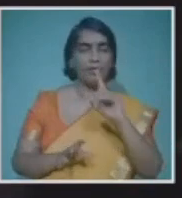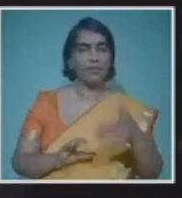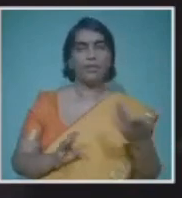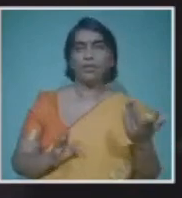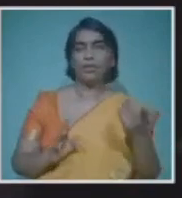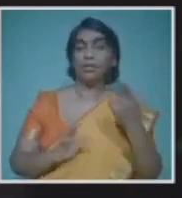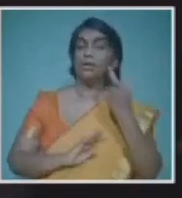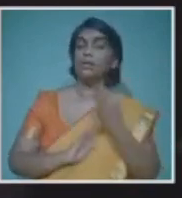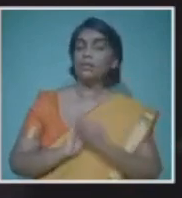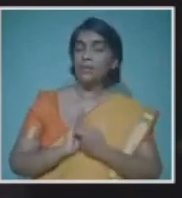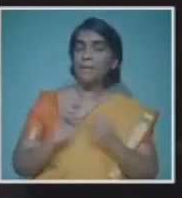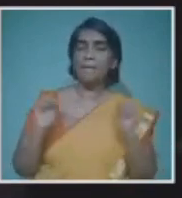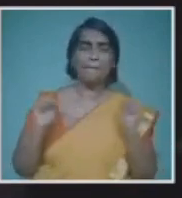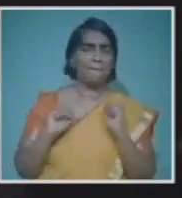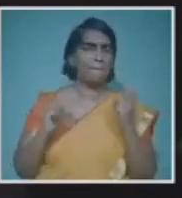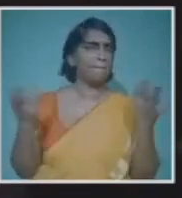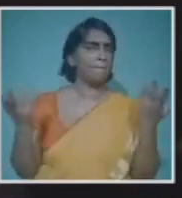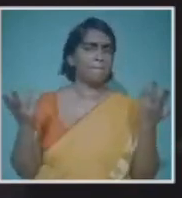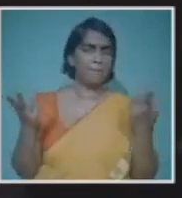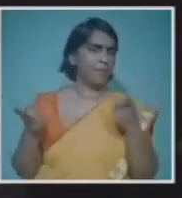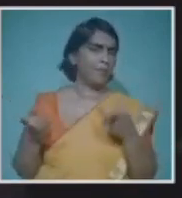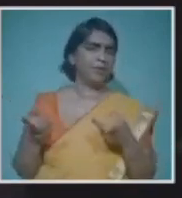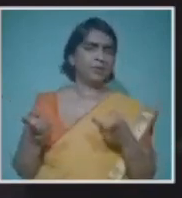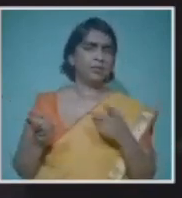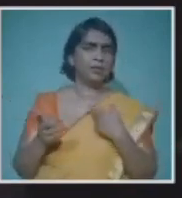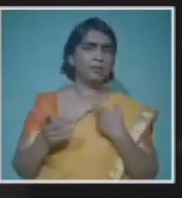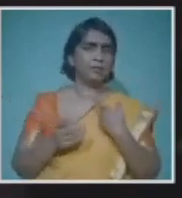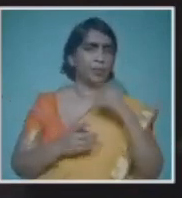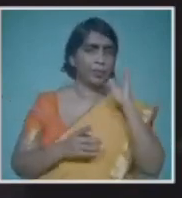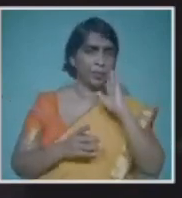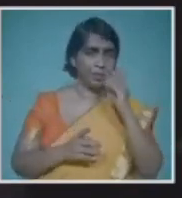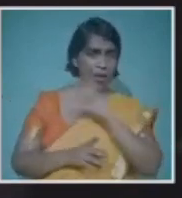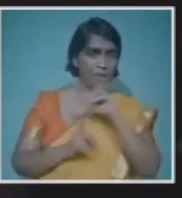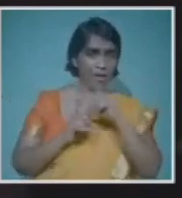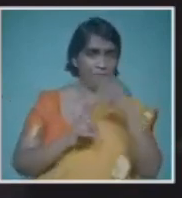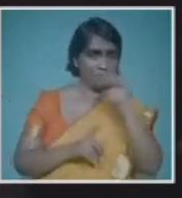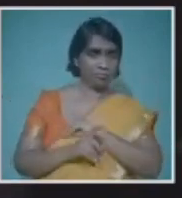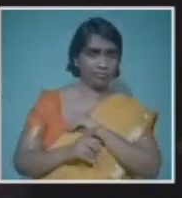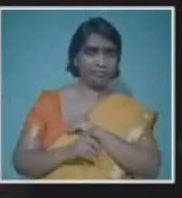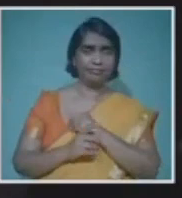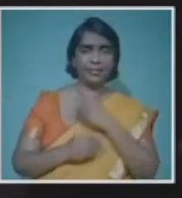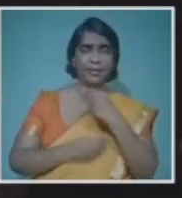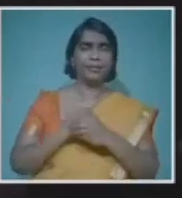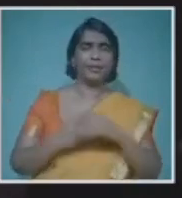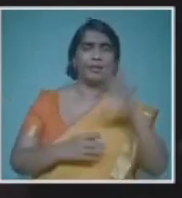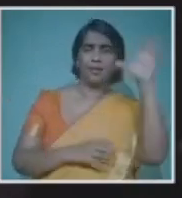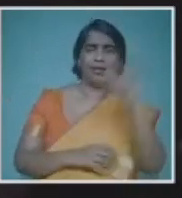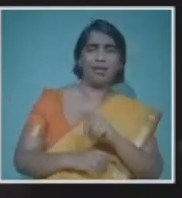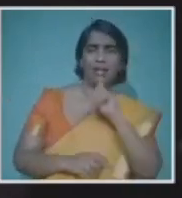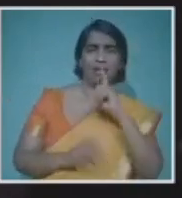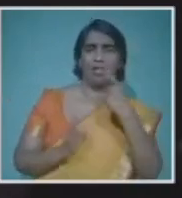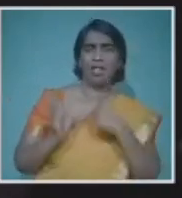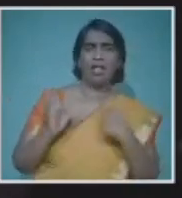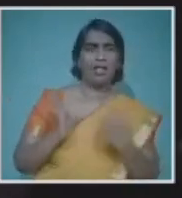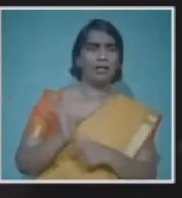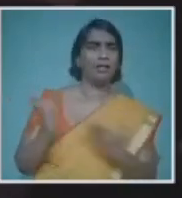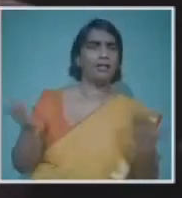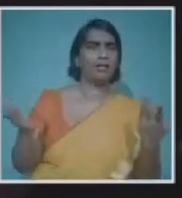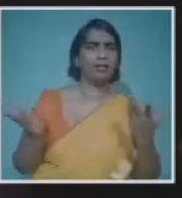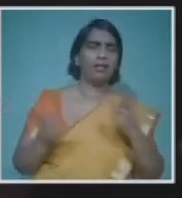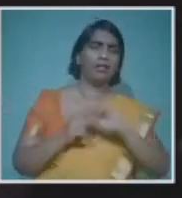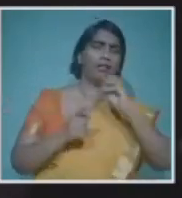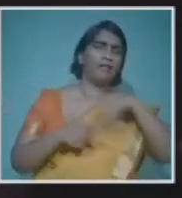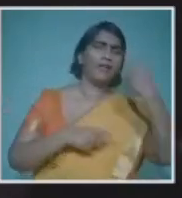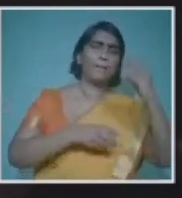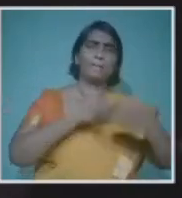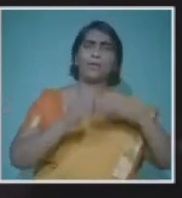කාටවත් නීතියට බයක් නැහැ. මේ උපයන විදේශ විනිමය අපරේණ කරුවන්ට බයක් නැහැ. කොහෙවත් වෙන බිස්නස් වලට දැම්මට කළු සල්ලි සුදු